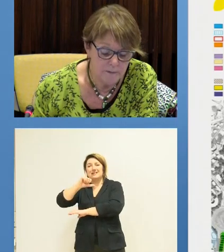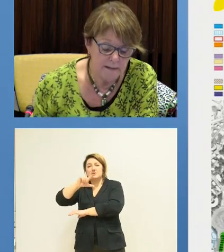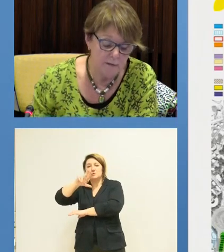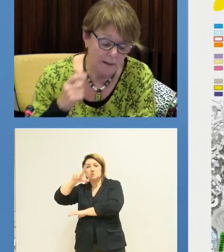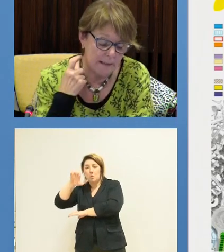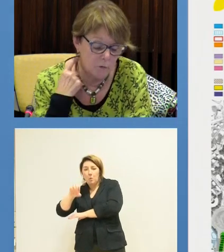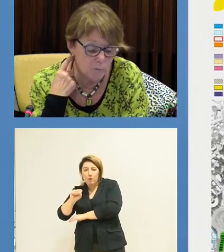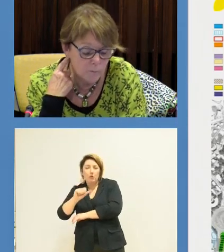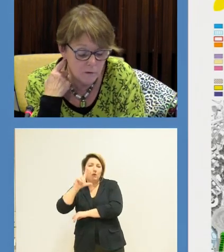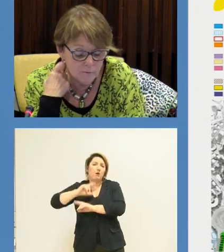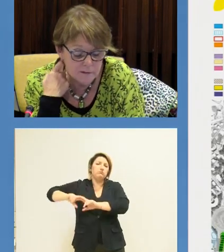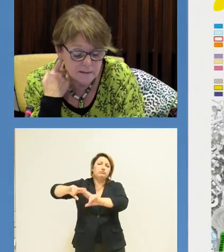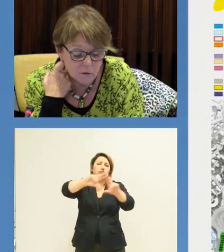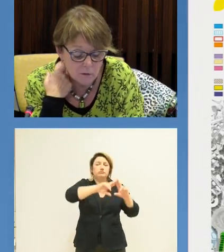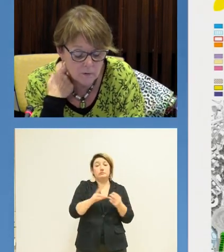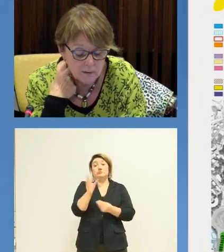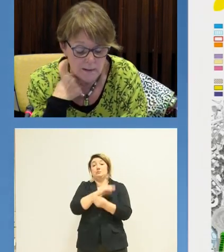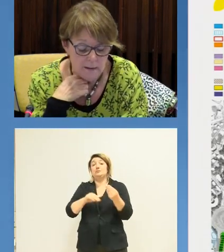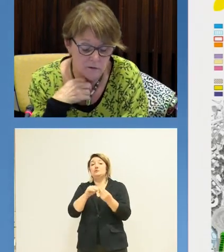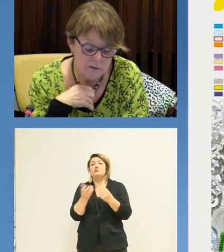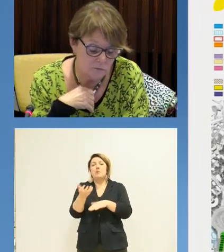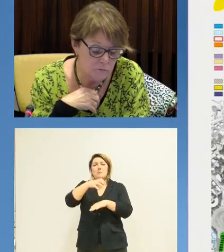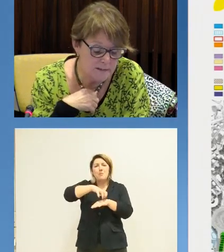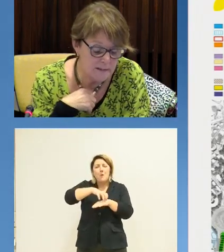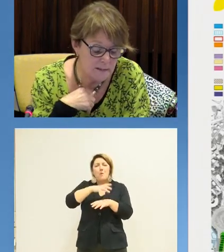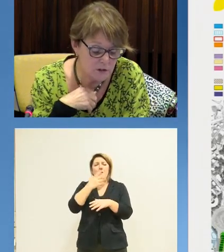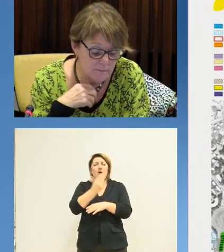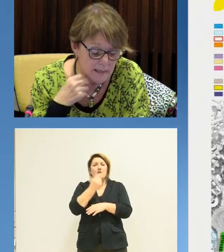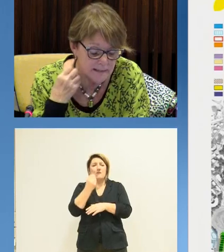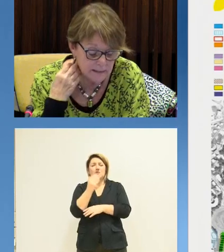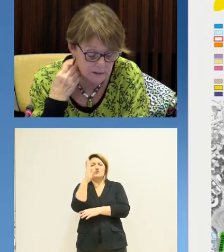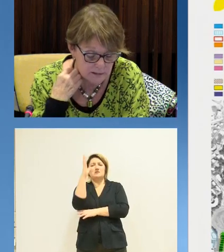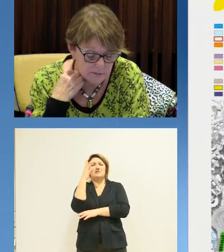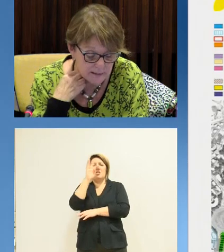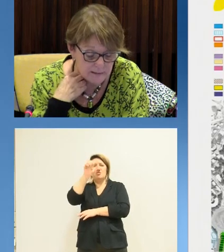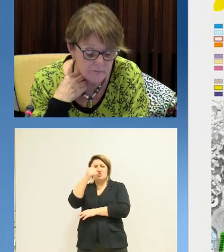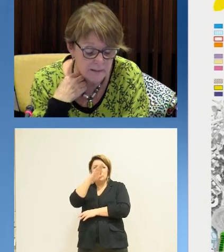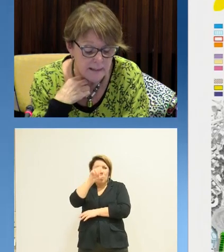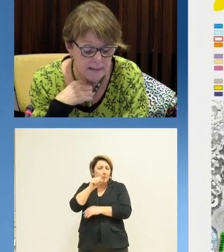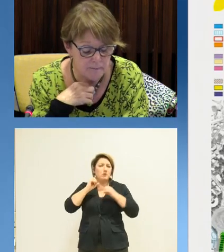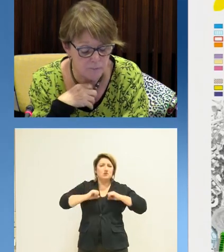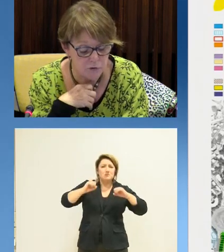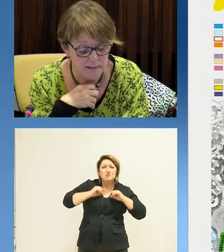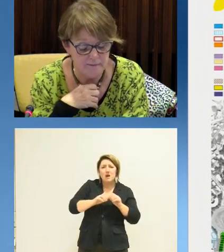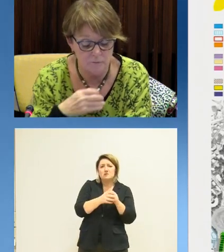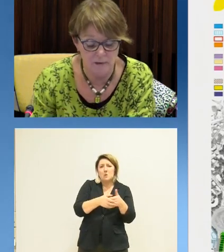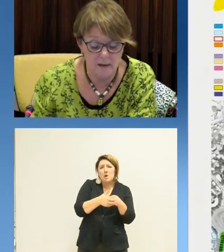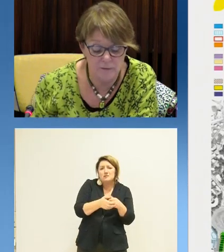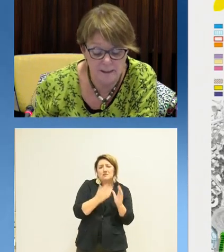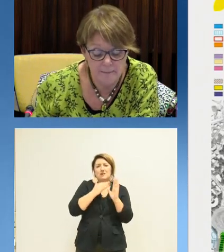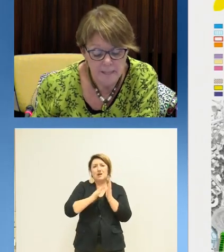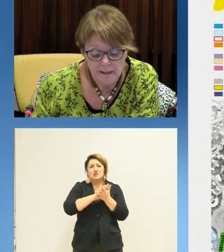équipements publics il y aura également le pôle enfance des trembles écoles centres de loisirs gymnase crèche associative équipements jeunesse